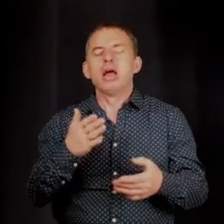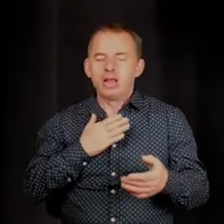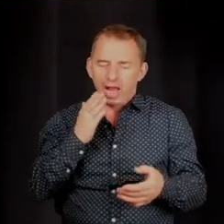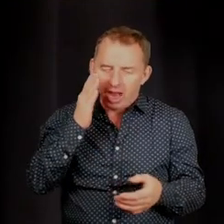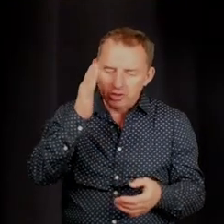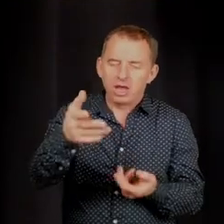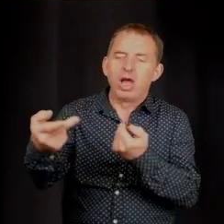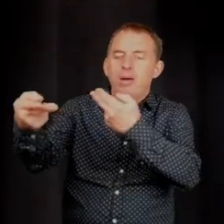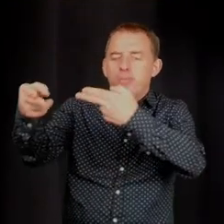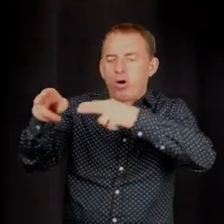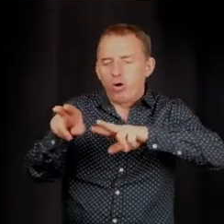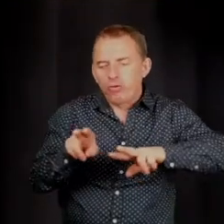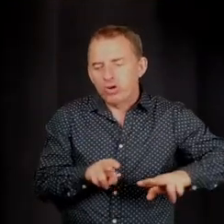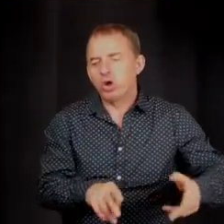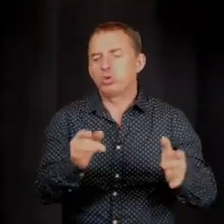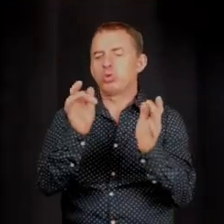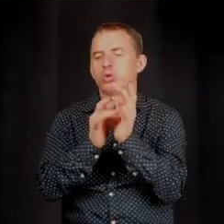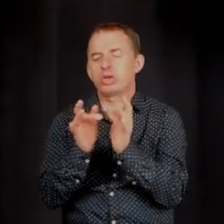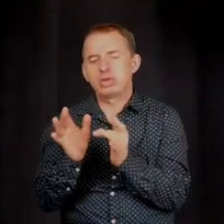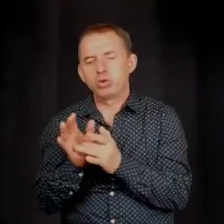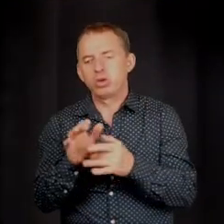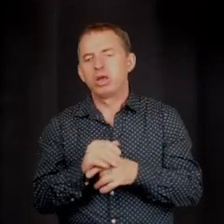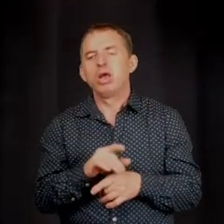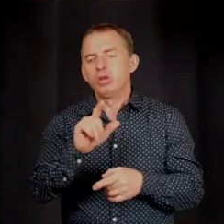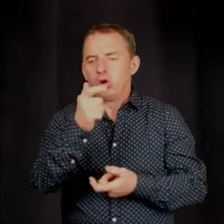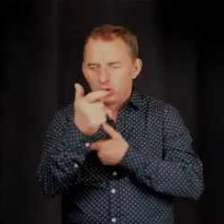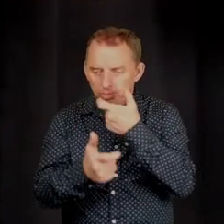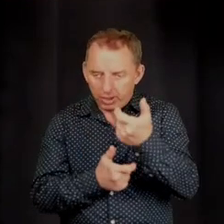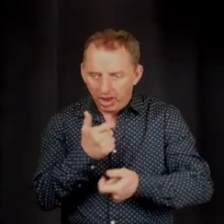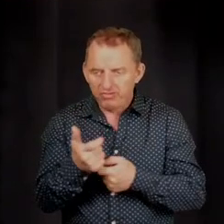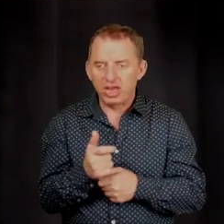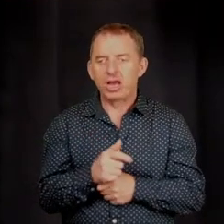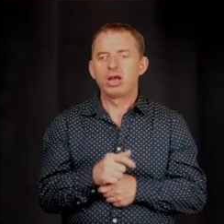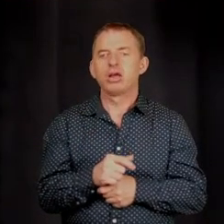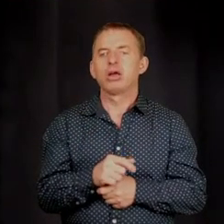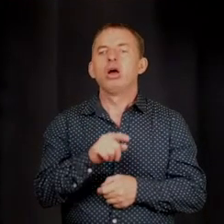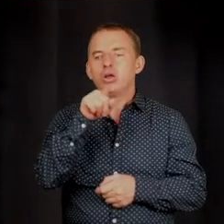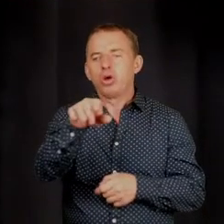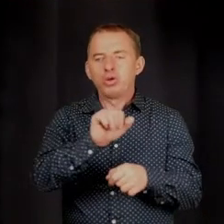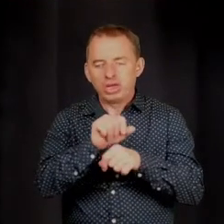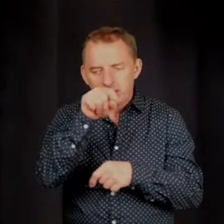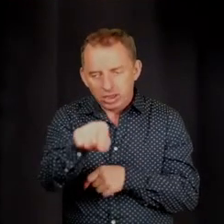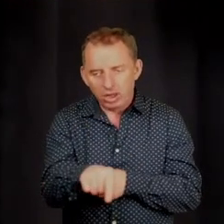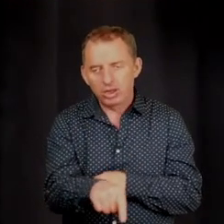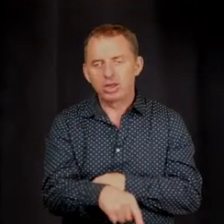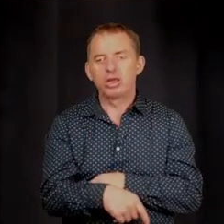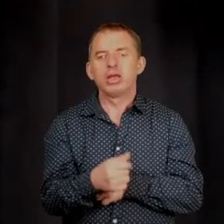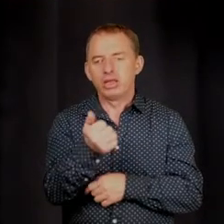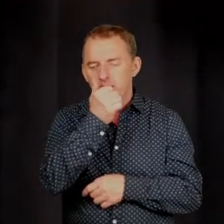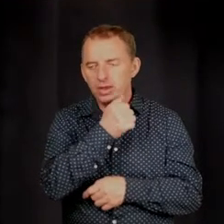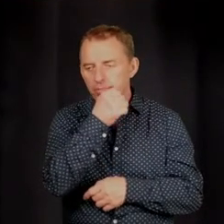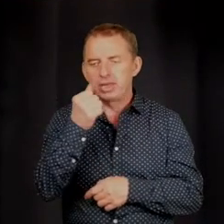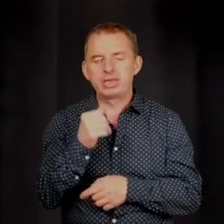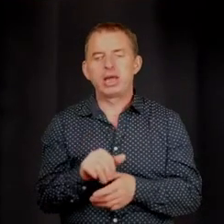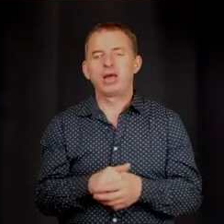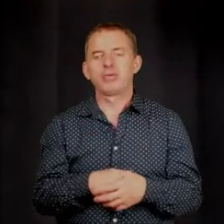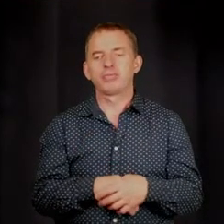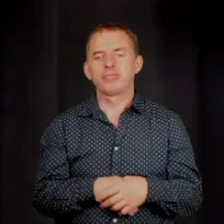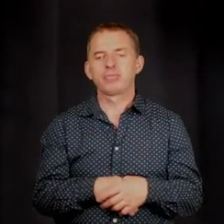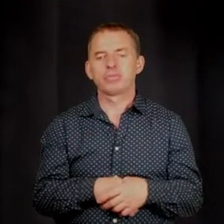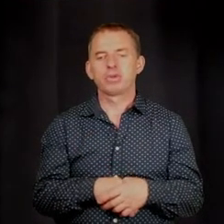Nadzieję powrotu Chrystusa. And that makes all the difference. I to sprawia, i to jest to, to jest ta różnica. Jesus said in